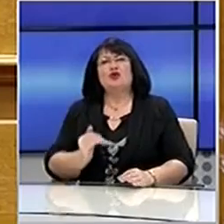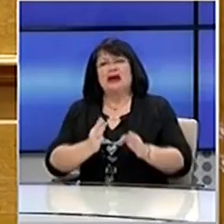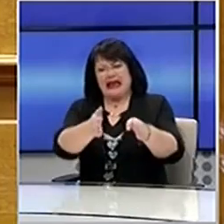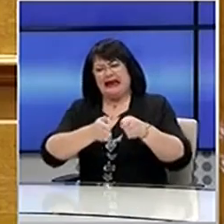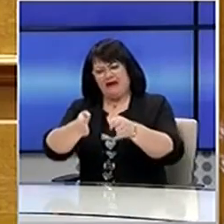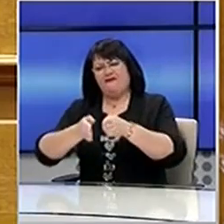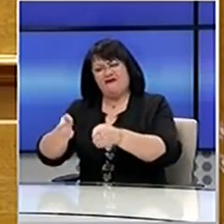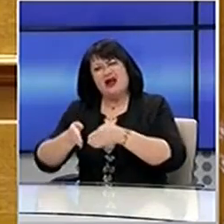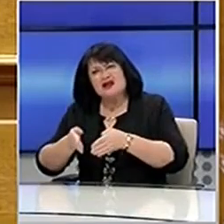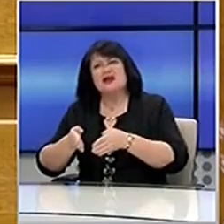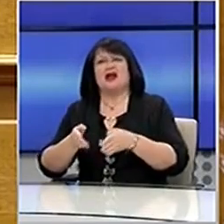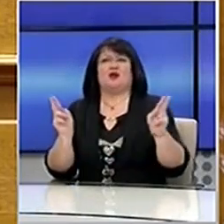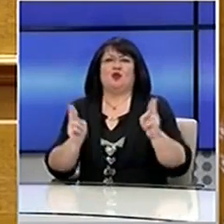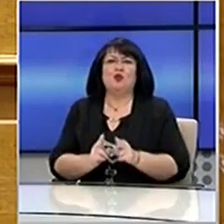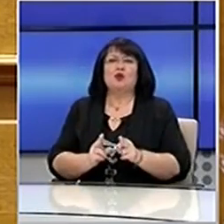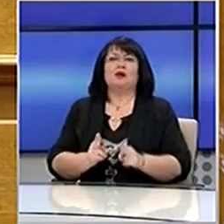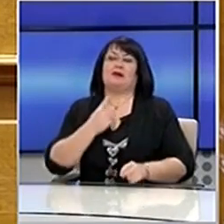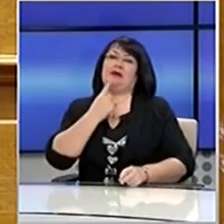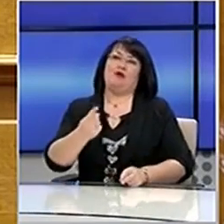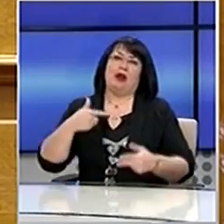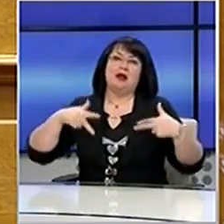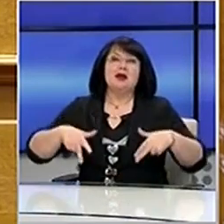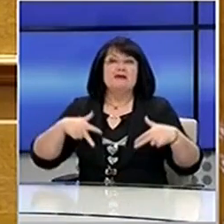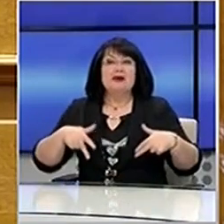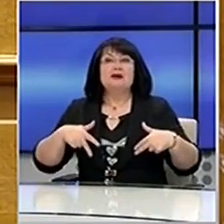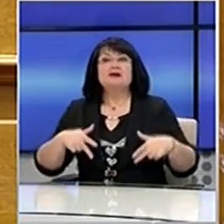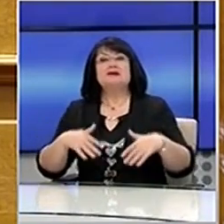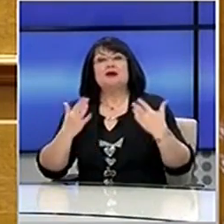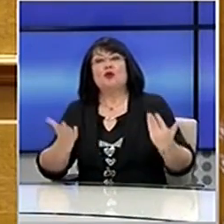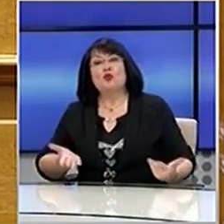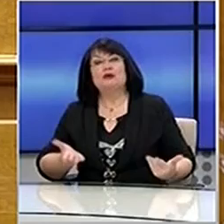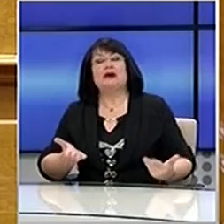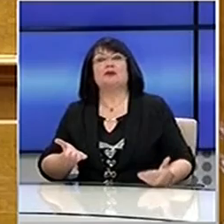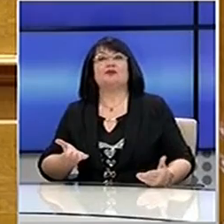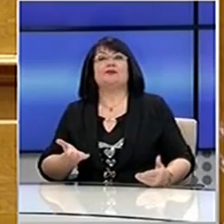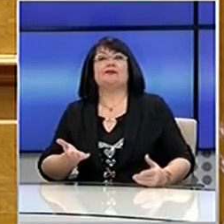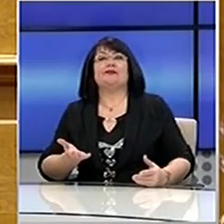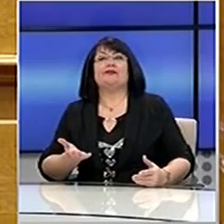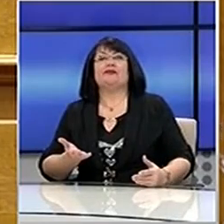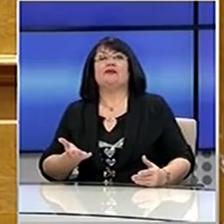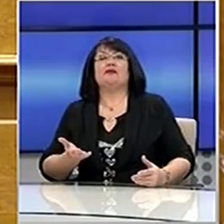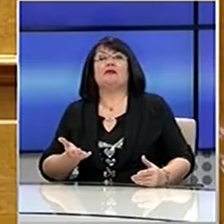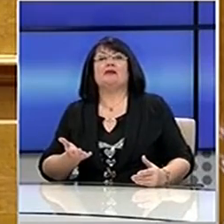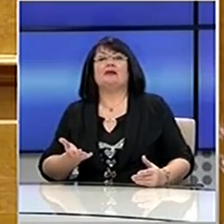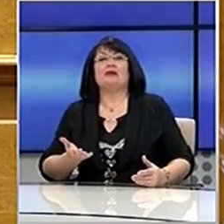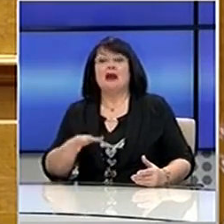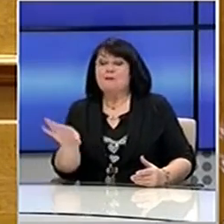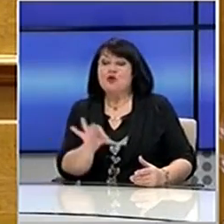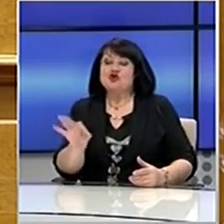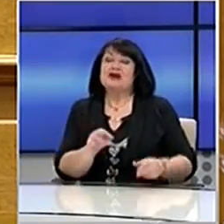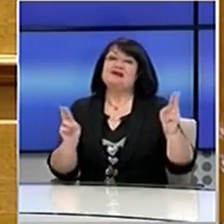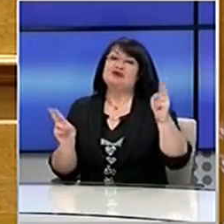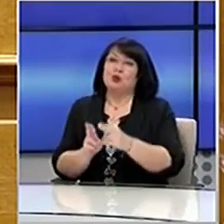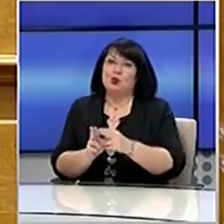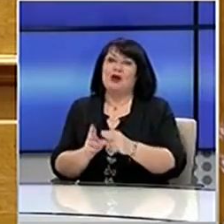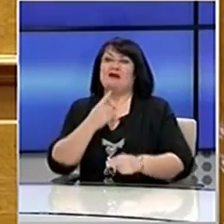κρεβάτια σε σχέση με αυτά τα οποία λέει η κυβέρνηση, ότι είναι λιγότερες οι προσλήψεις σε σχέση με αυτά τα